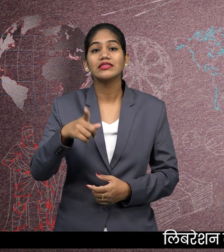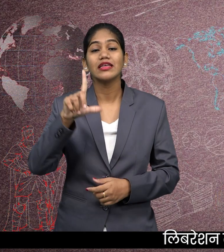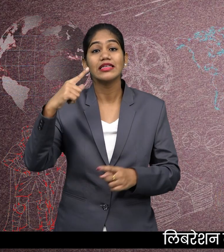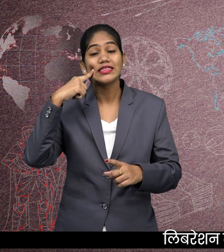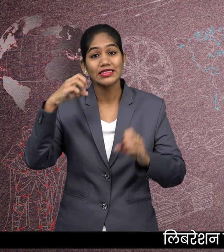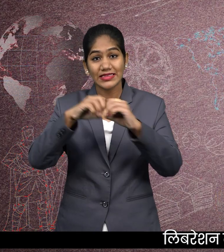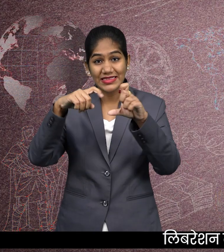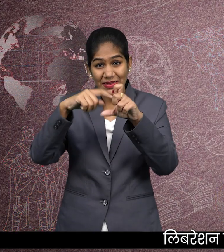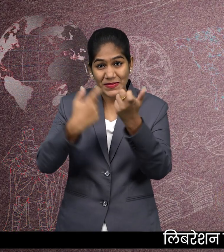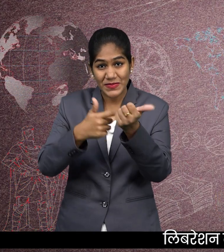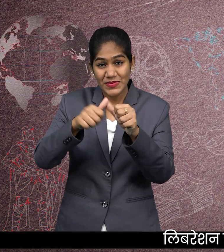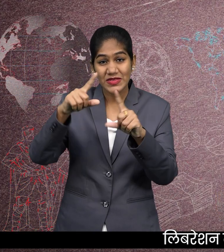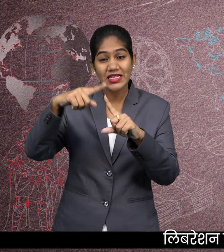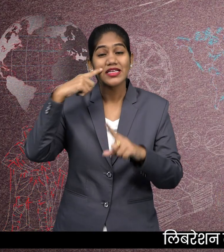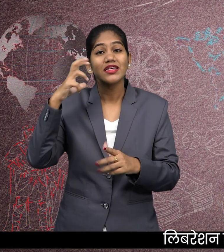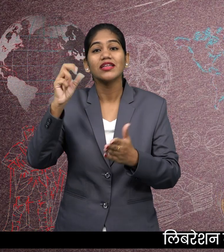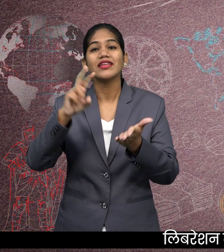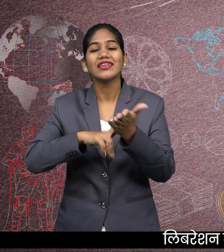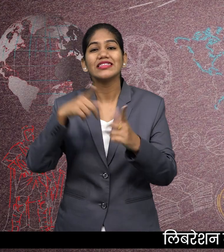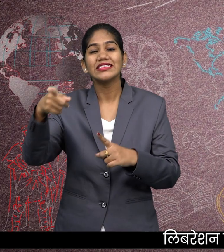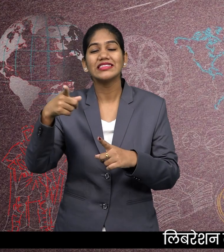लिबरेशन टायगर्स ऑफ तमिळ ईलम.